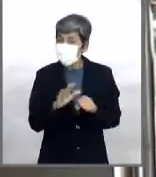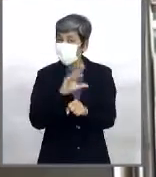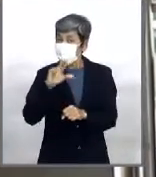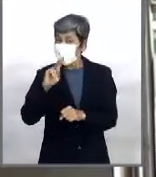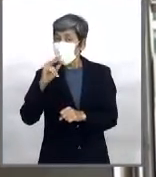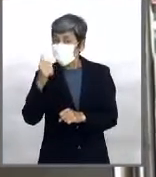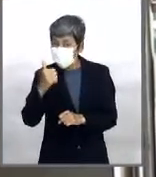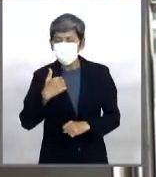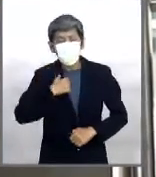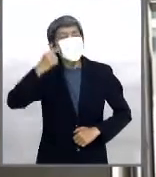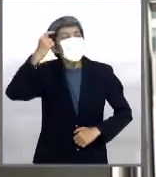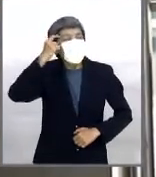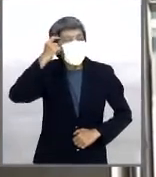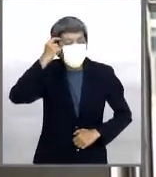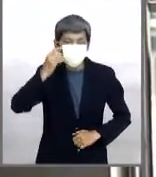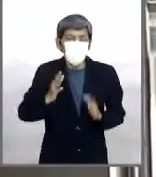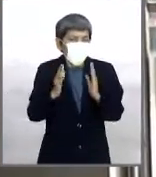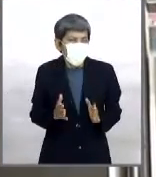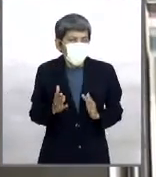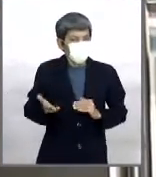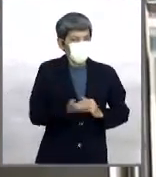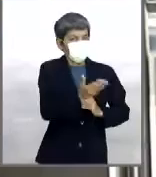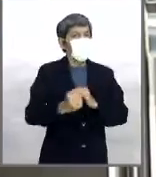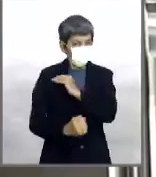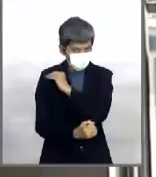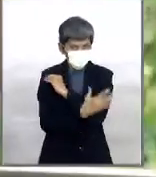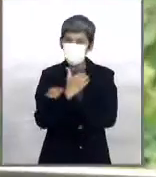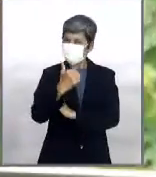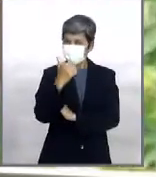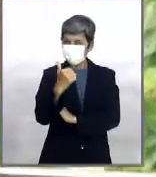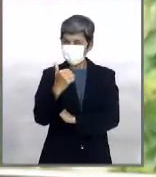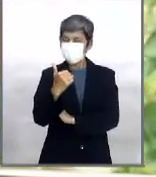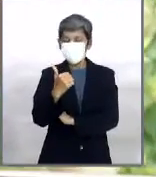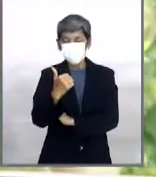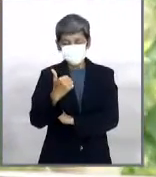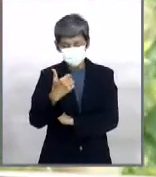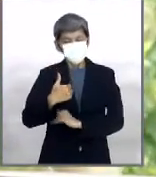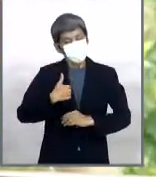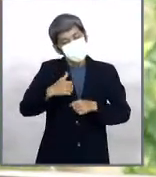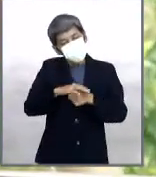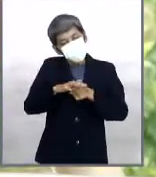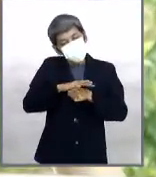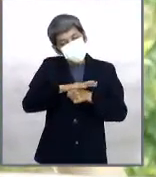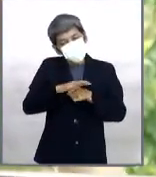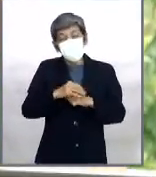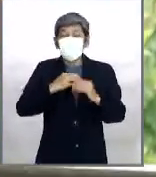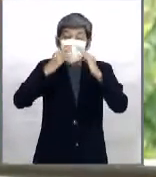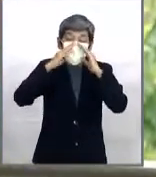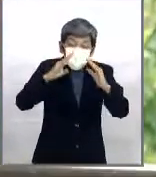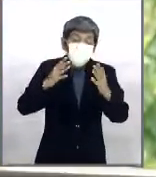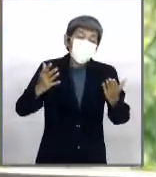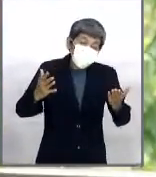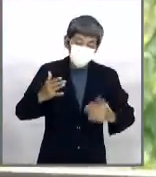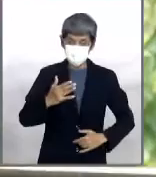ครับผมเชื่อว่าคุณทุกคนเนี่ยมีโอกาสที่ดีมากกว่าตะวันถึงแม้วันนี้ตะวันจะสูญเสียสายตาของการม